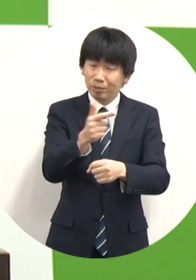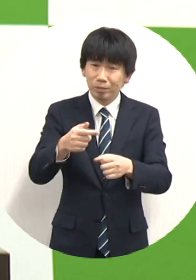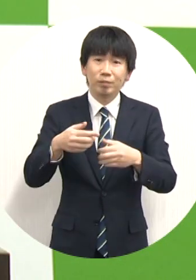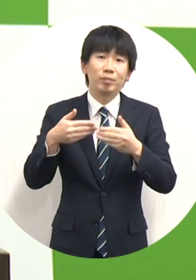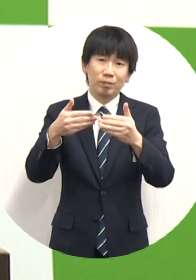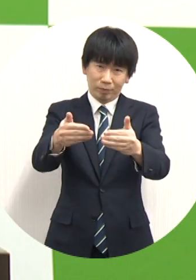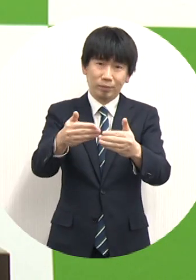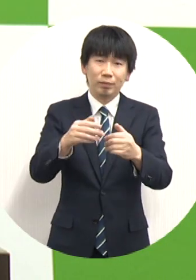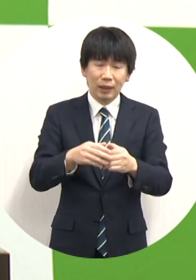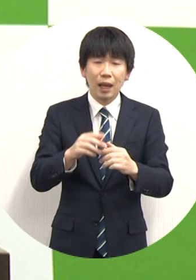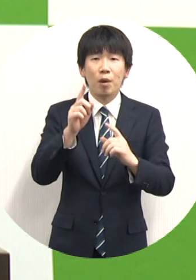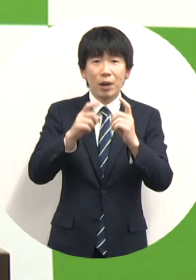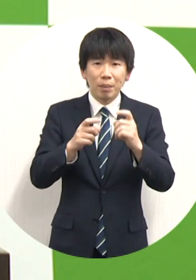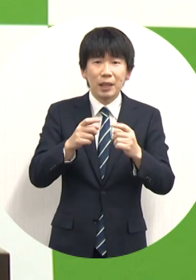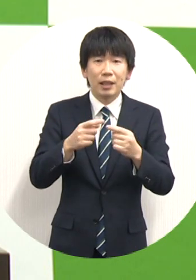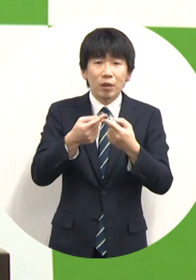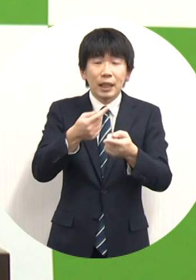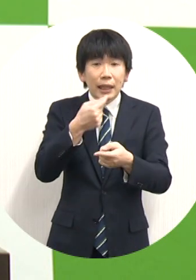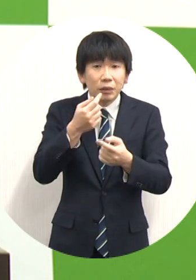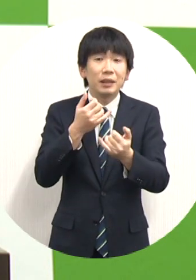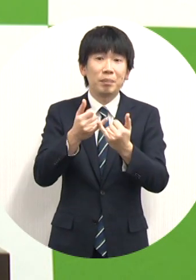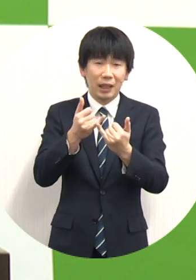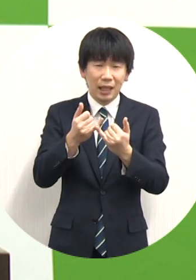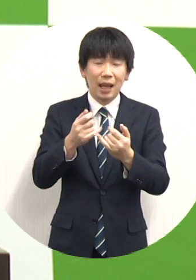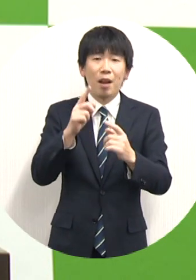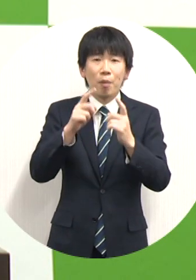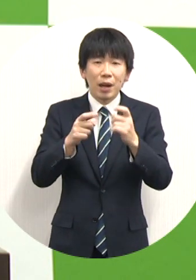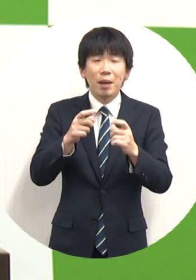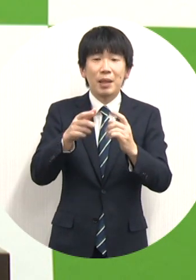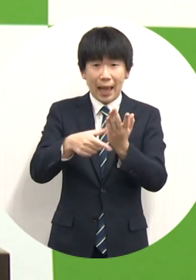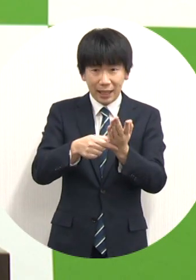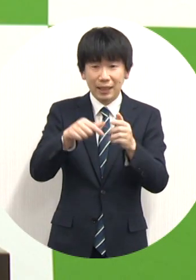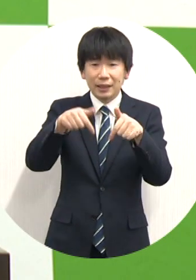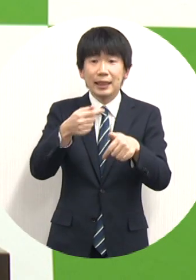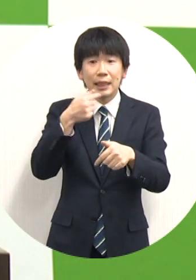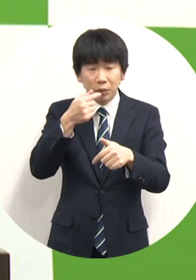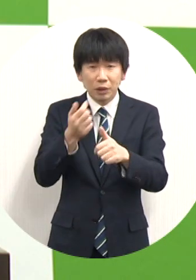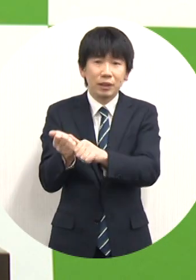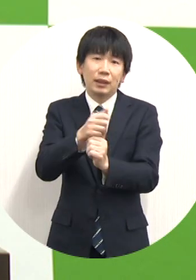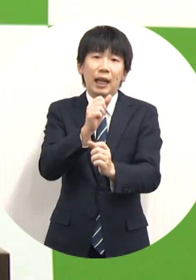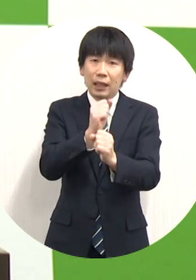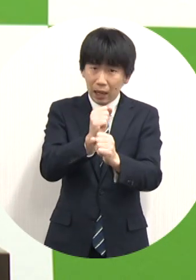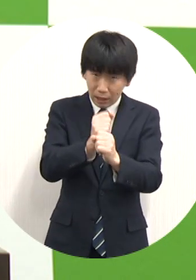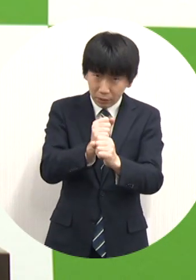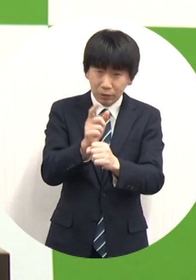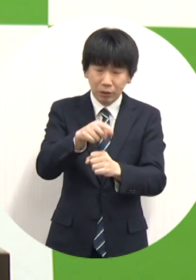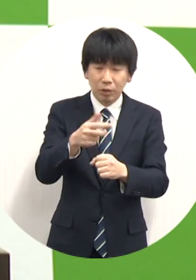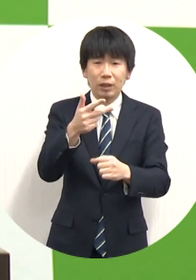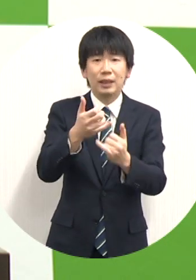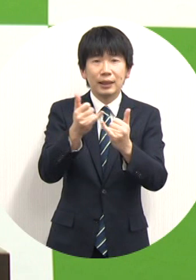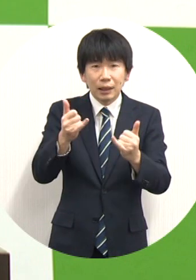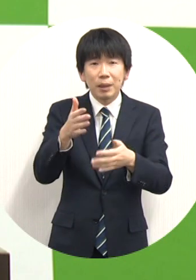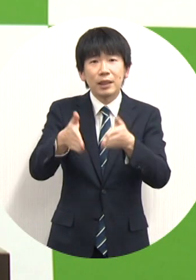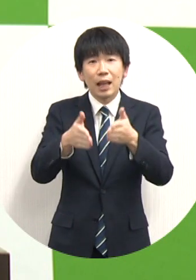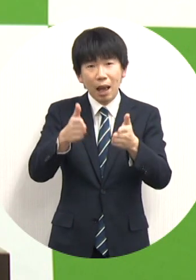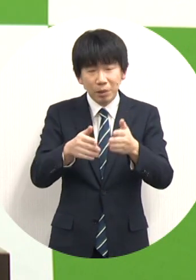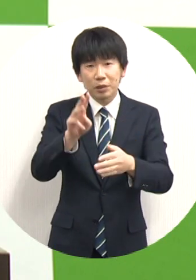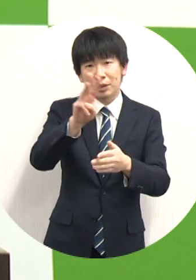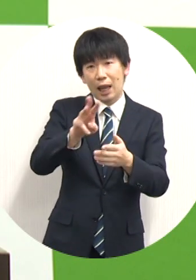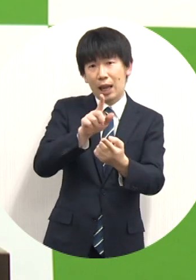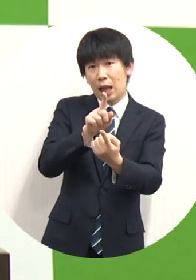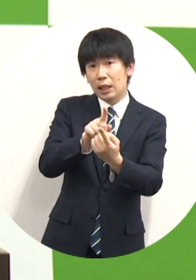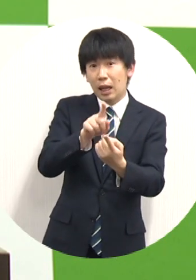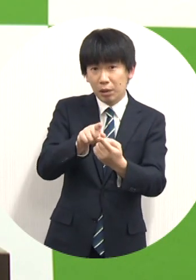玄関口にふさわしい我々時に宿地再開発事業や市民サービスと災害対応の拠点として